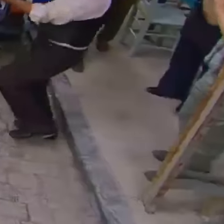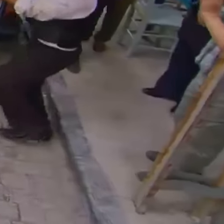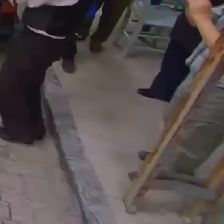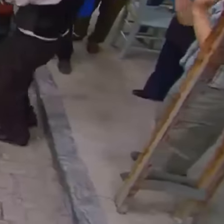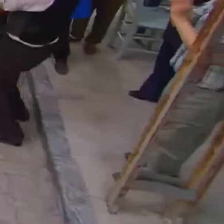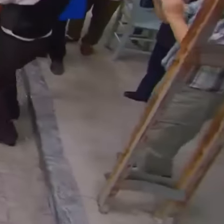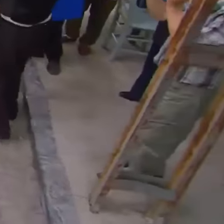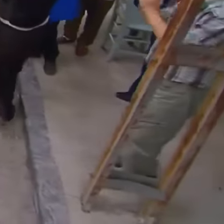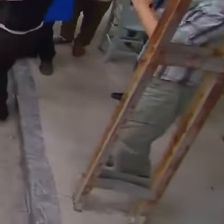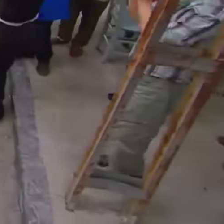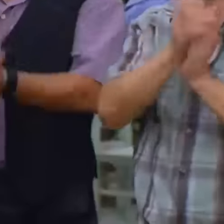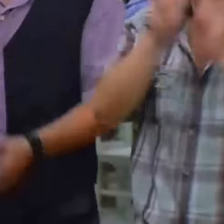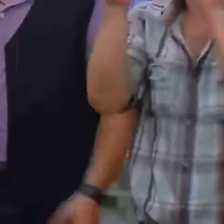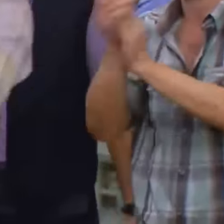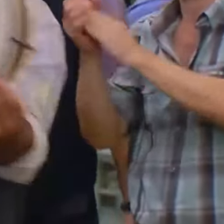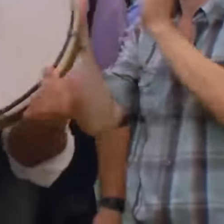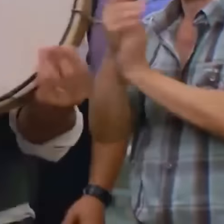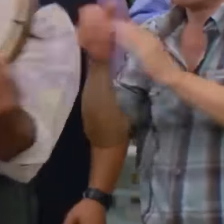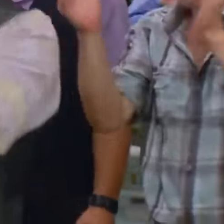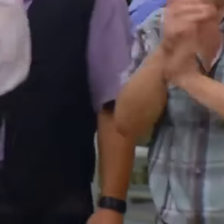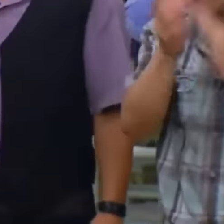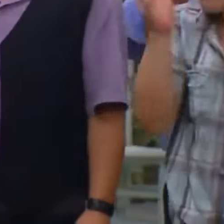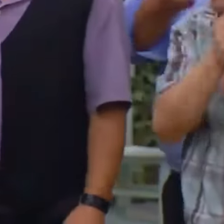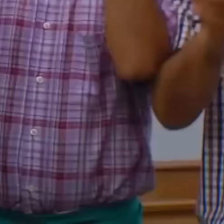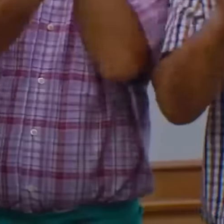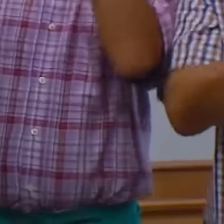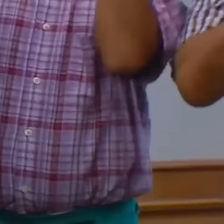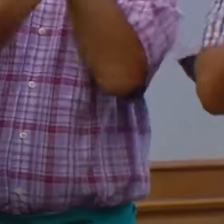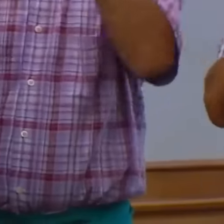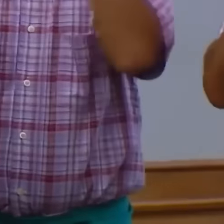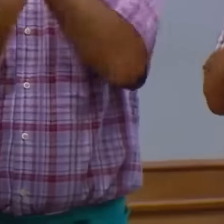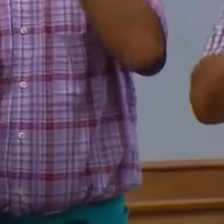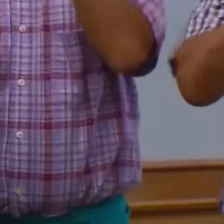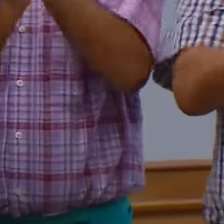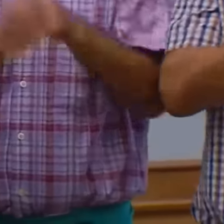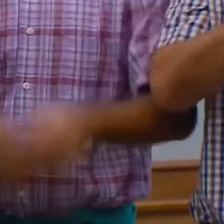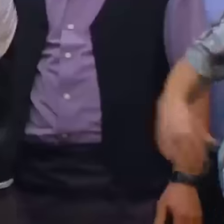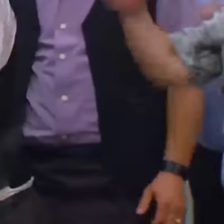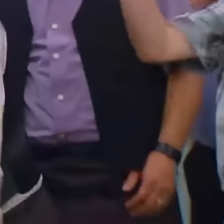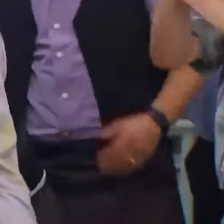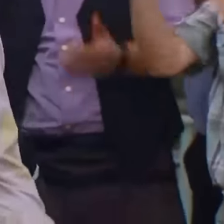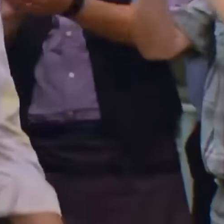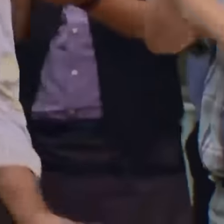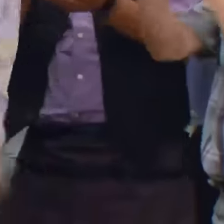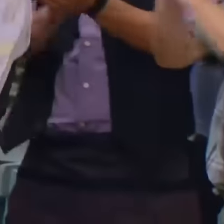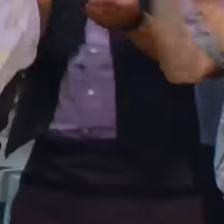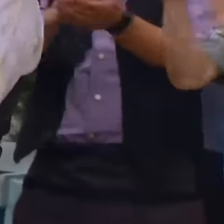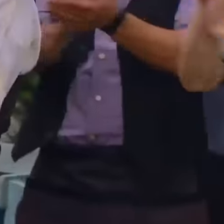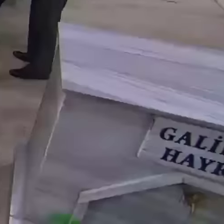baktı. Yeniden Taci'ye döndü. Göz gözeler. Taci fark atmanın neşesinde. Eğilip seyirciyi teple